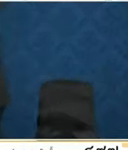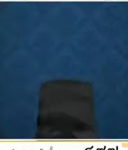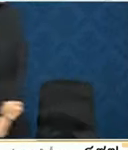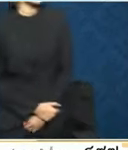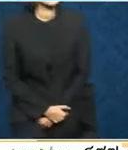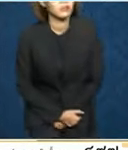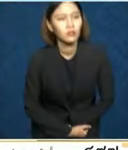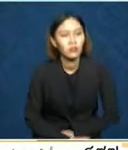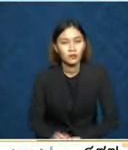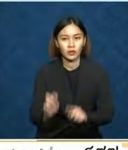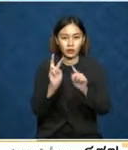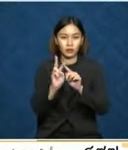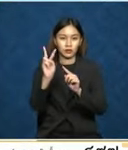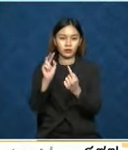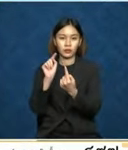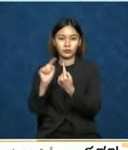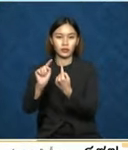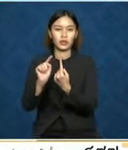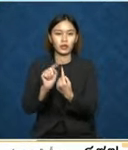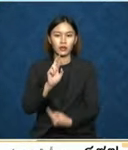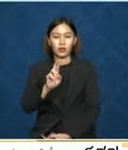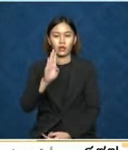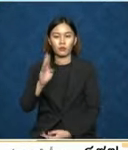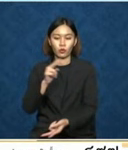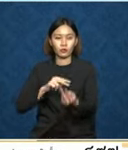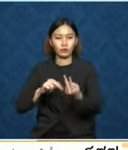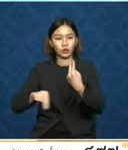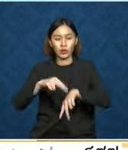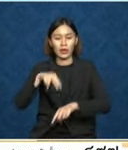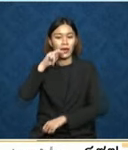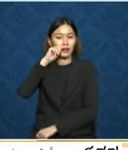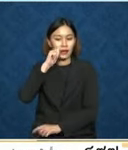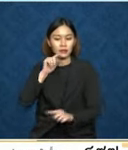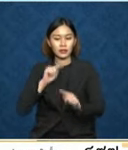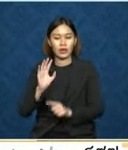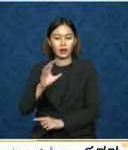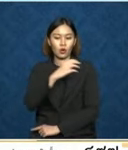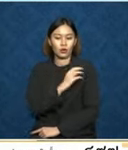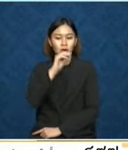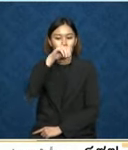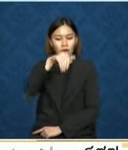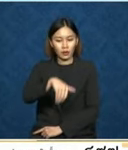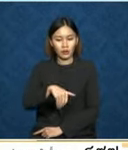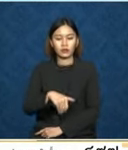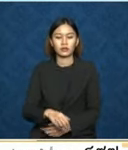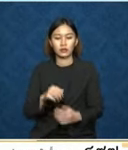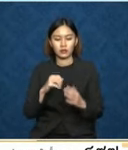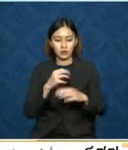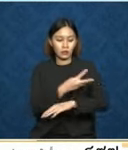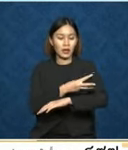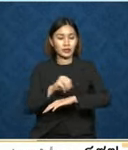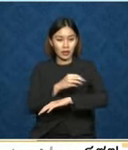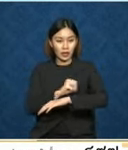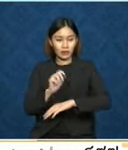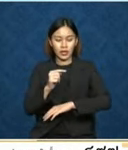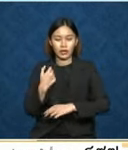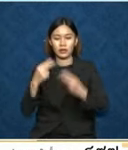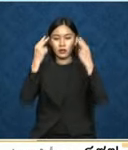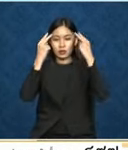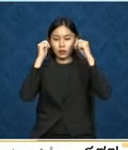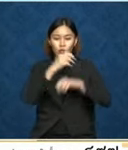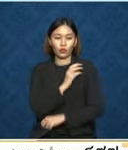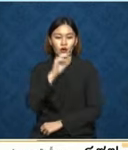เรื่องของเอ่อระบบบำบัดและรวบรวมน้ำเสียของเทศบาลเมืองมหาสารคามนะครับซึ่งเอ่อท่านนายก